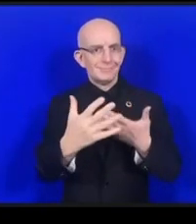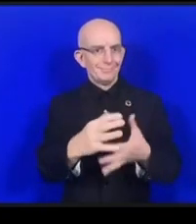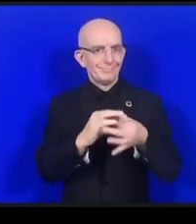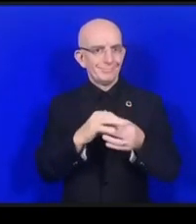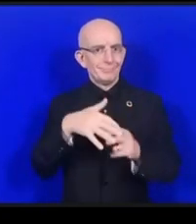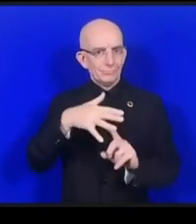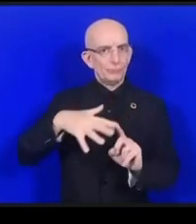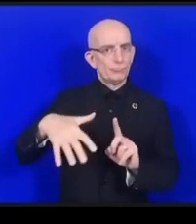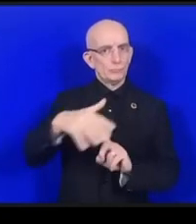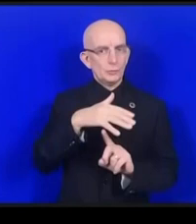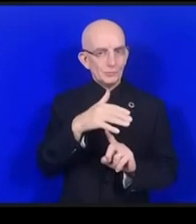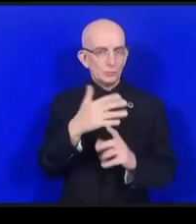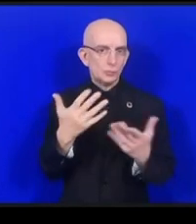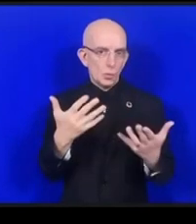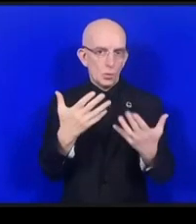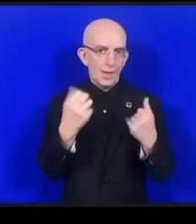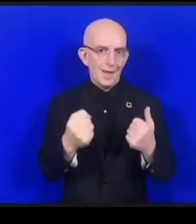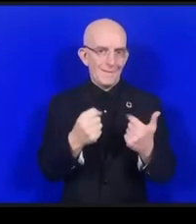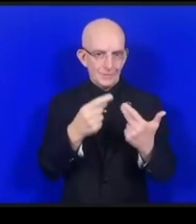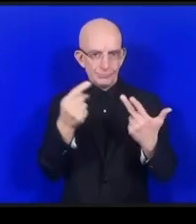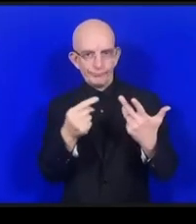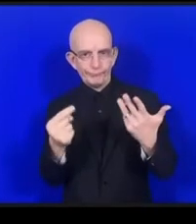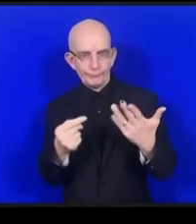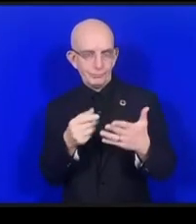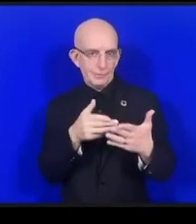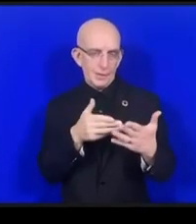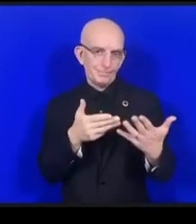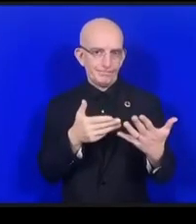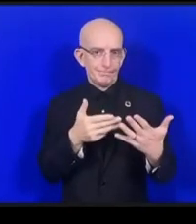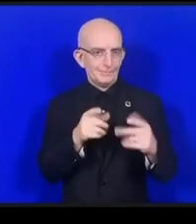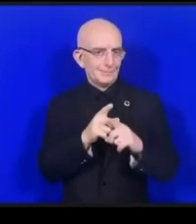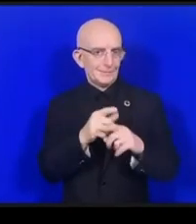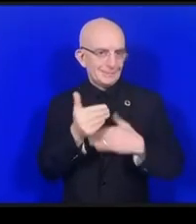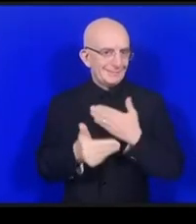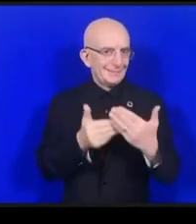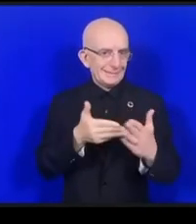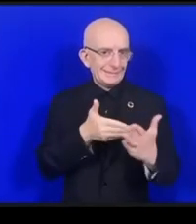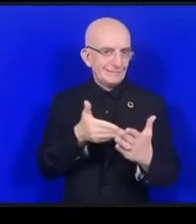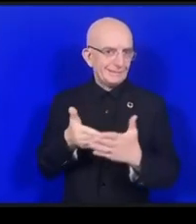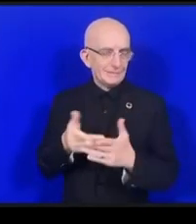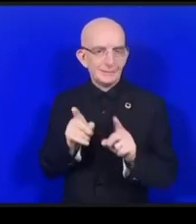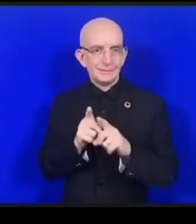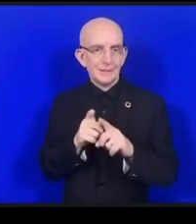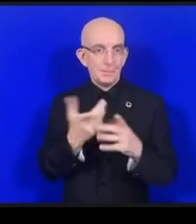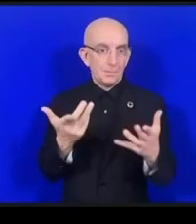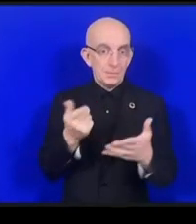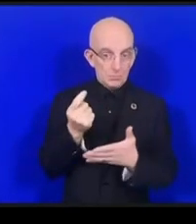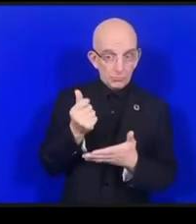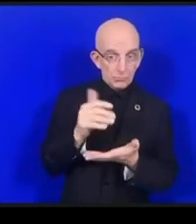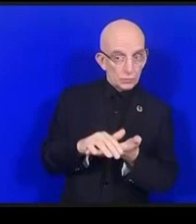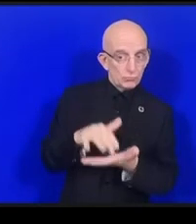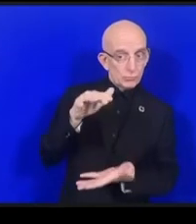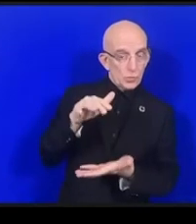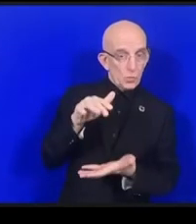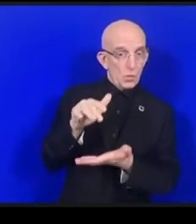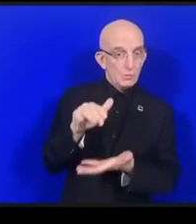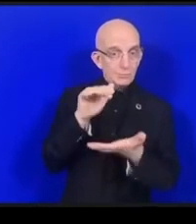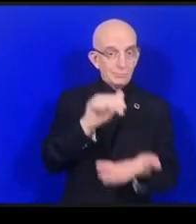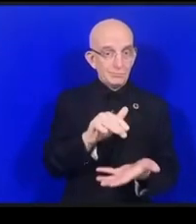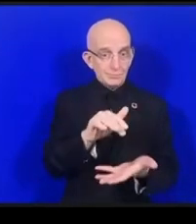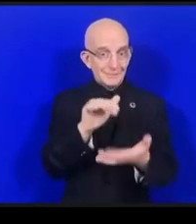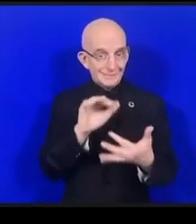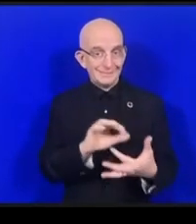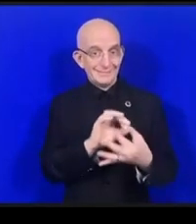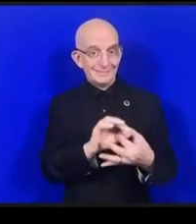рядом особенно в том что касается ресурсов финансовых ресурсов например ну и